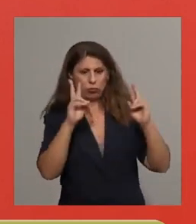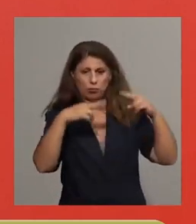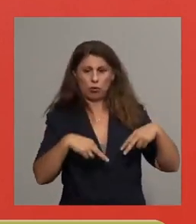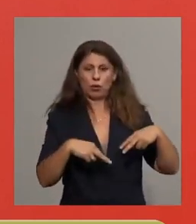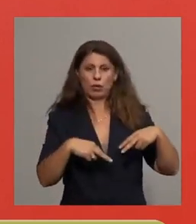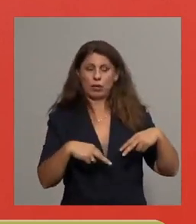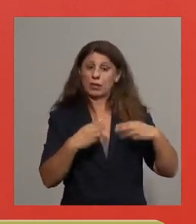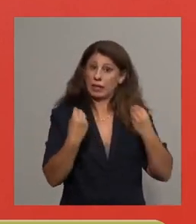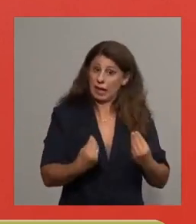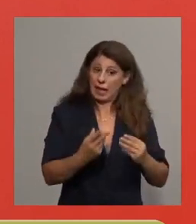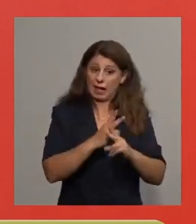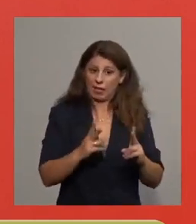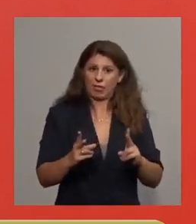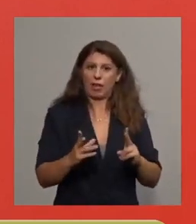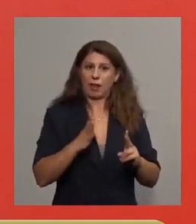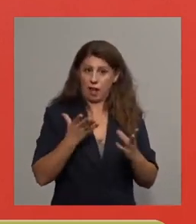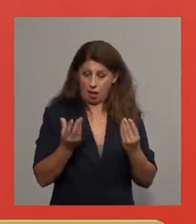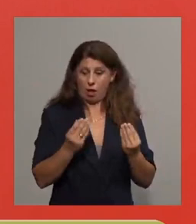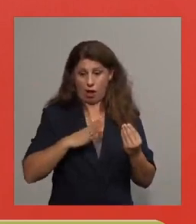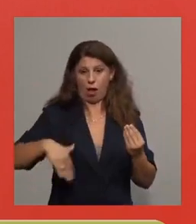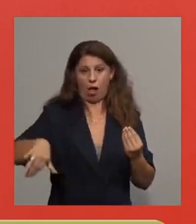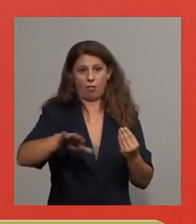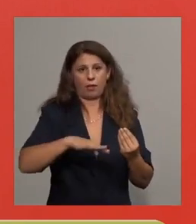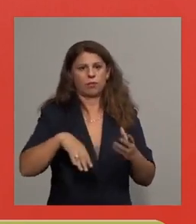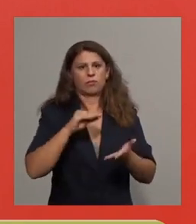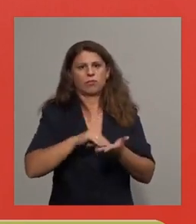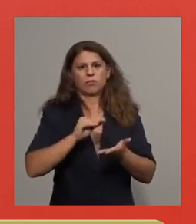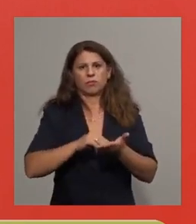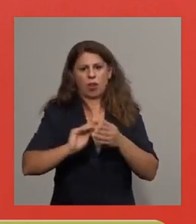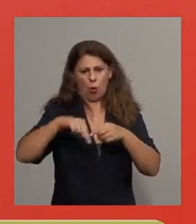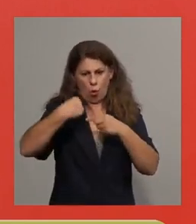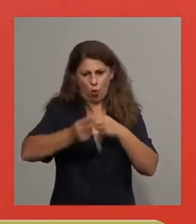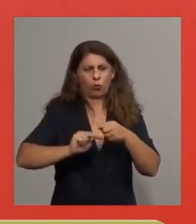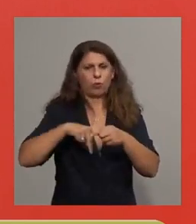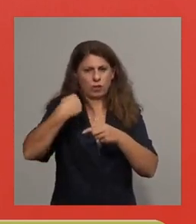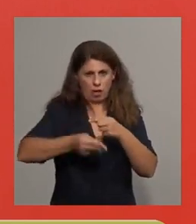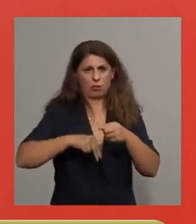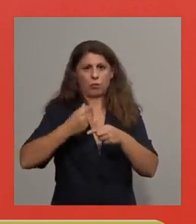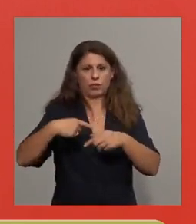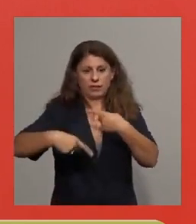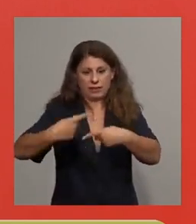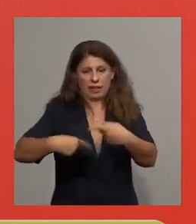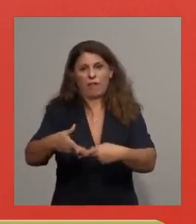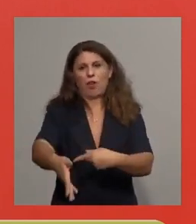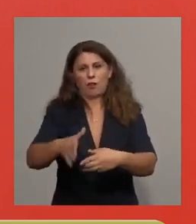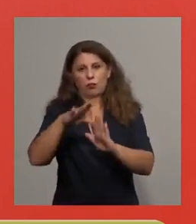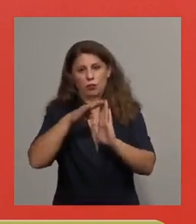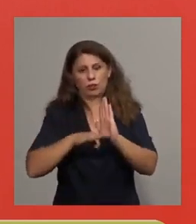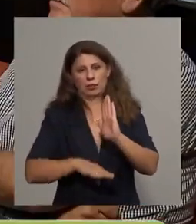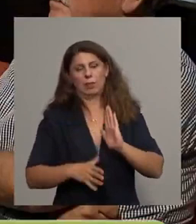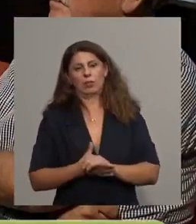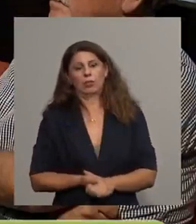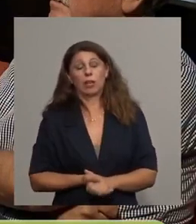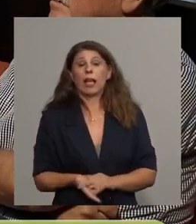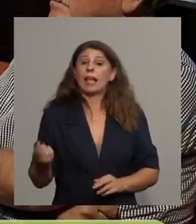την ανάποδη η λαϊκή πλειοψηφία με τις αλλεπάλληλες κολοτούμπες τους στην κατηφόρα αυτού του συστήματος. Κι